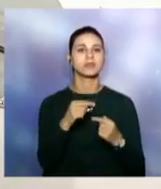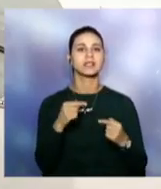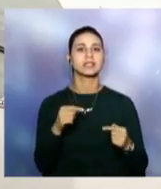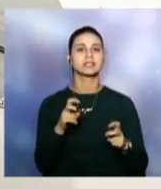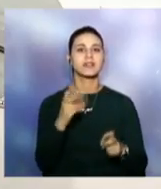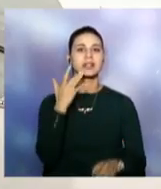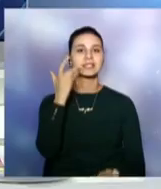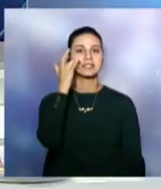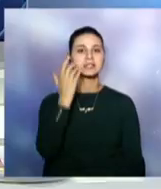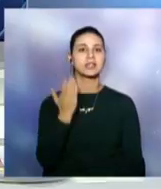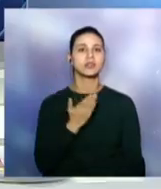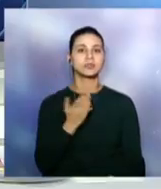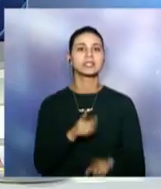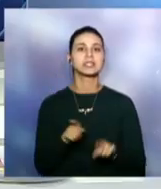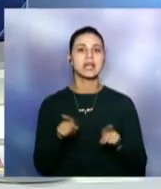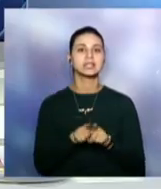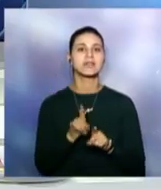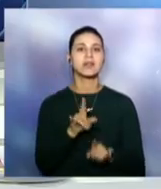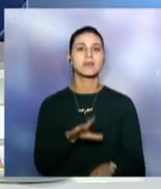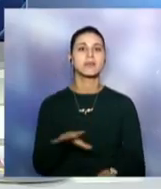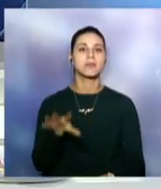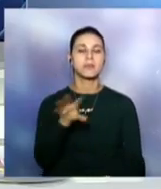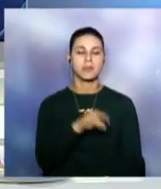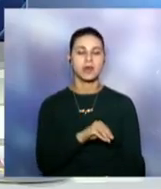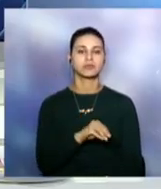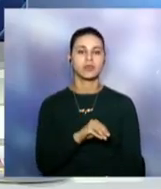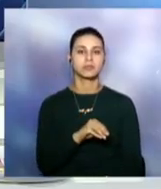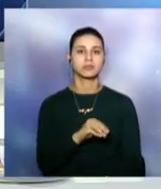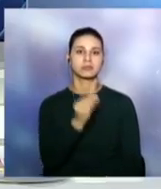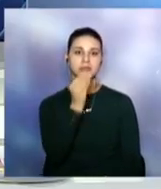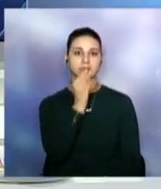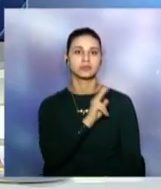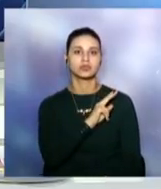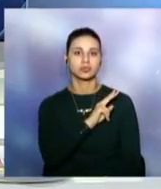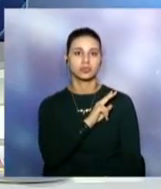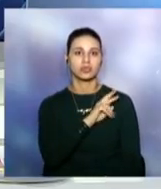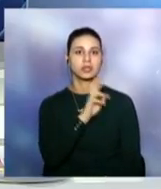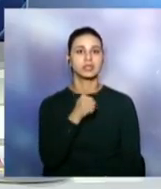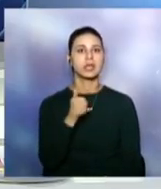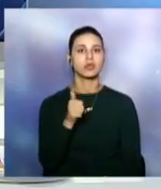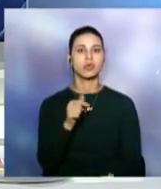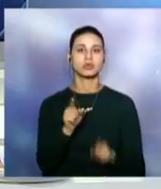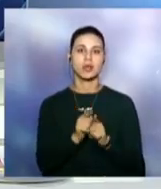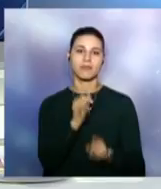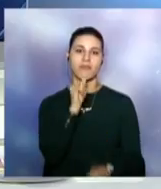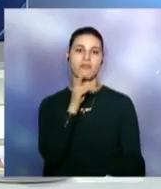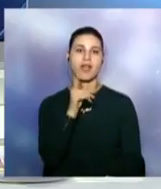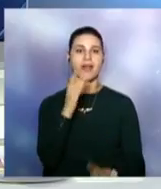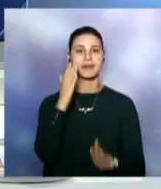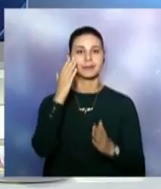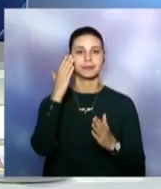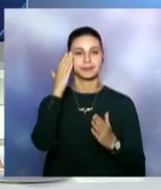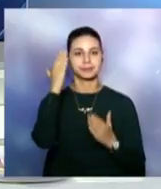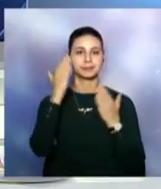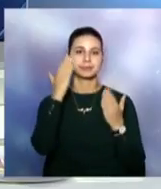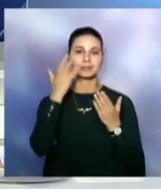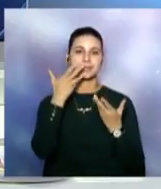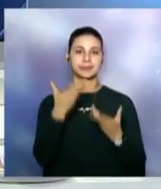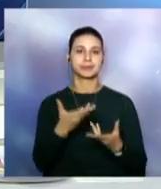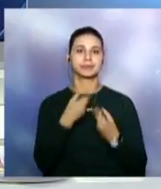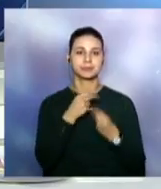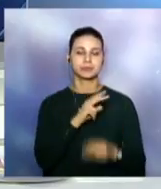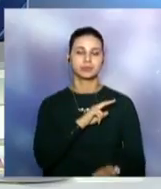სახეობის თხილზე, რომელსაც ასევე ბავშვები მიირთმევენ კიდევაც და როგორც საგანს თავშესაქცევად იყენებენ.